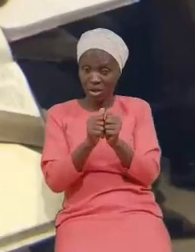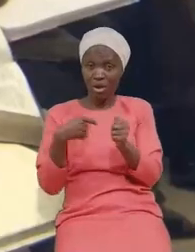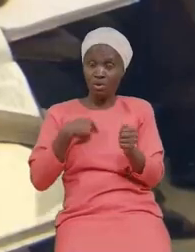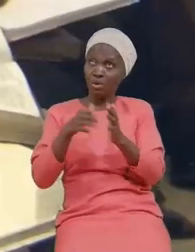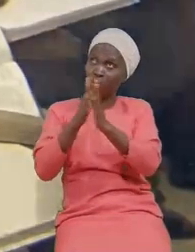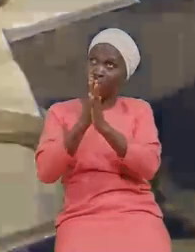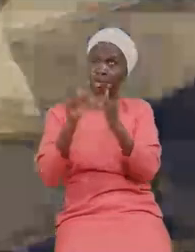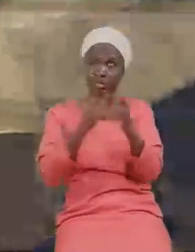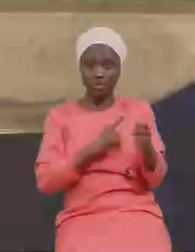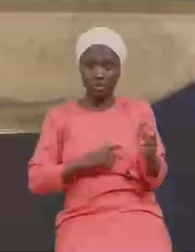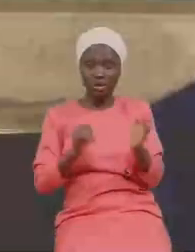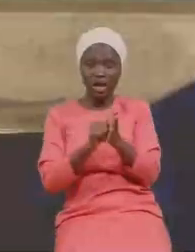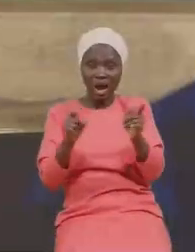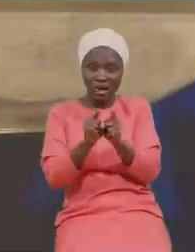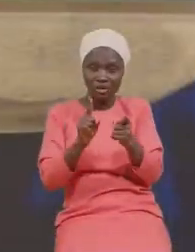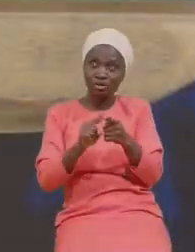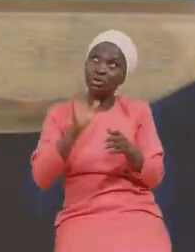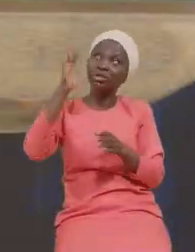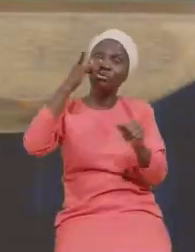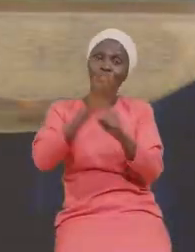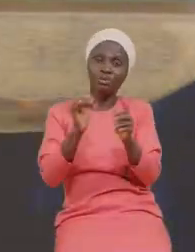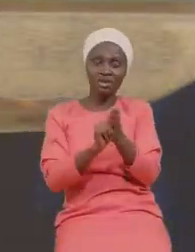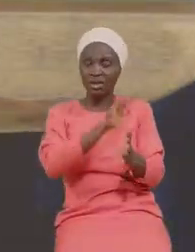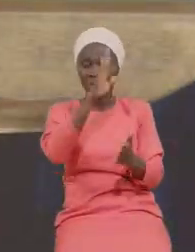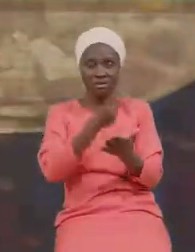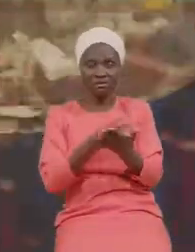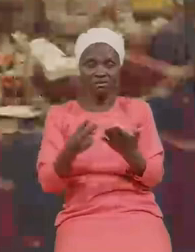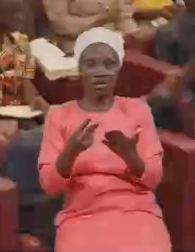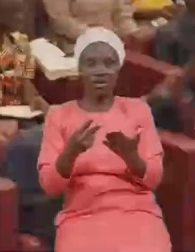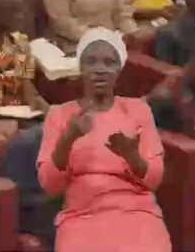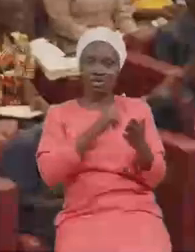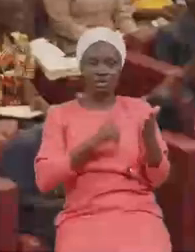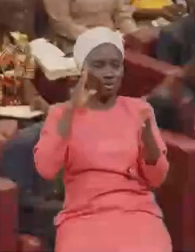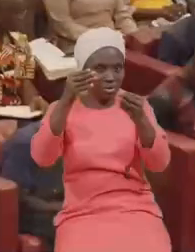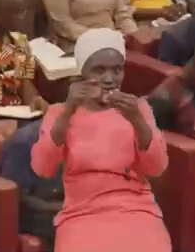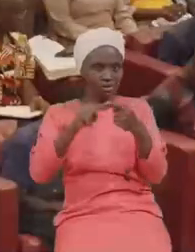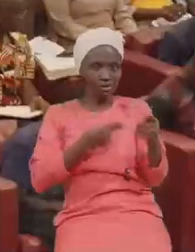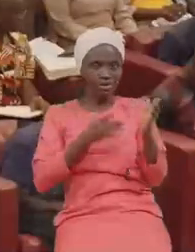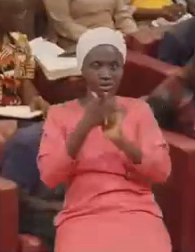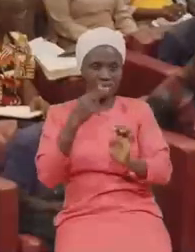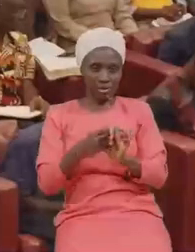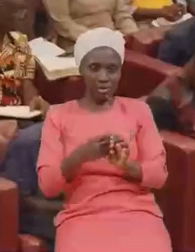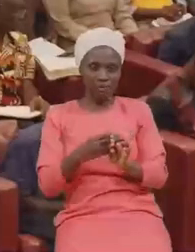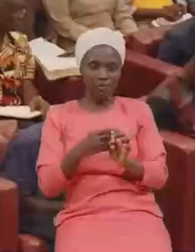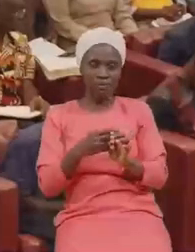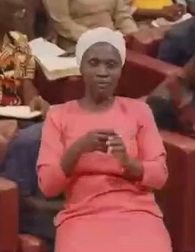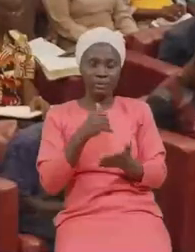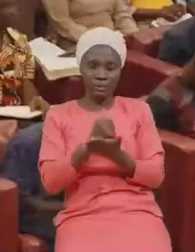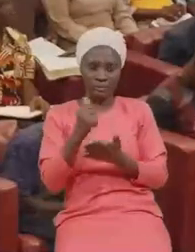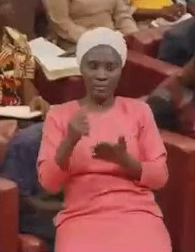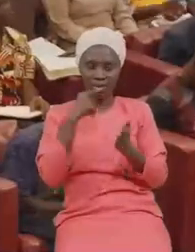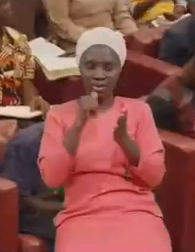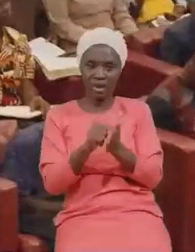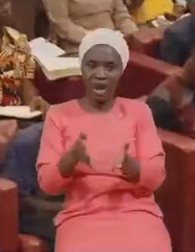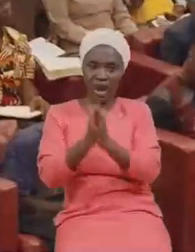sur la promesse infaillible le Seigneur nous l'accordera demande moi oubliez le